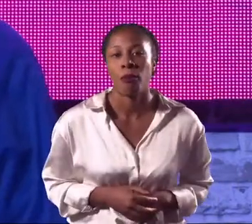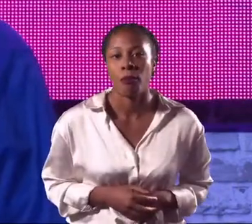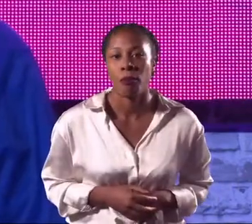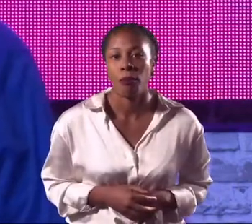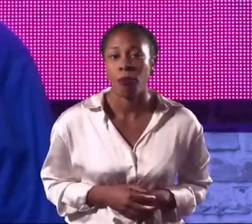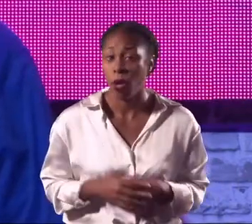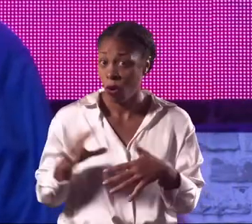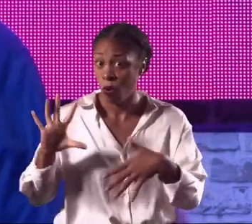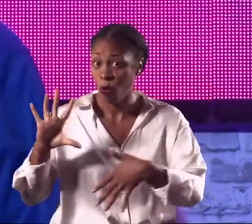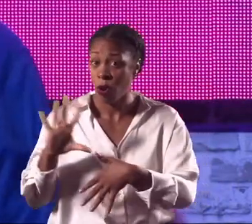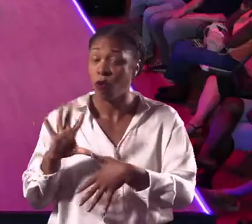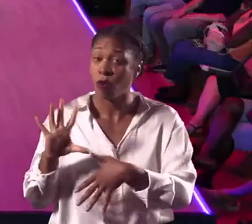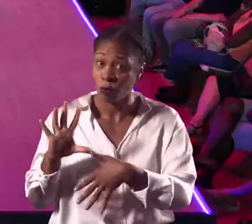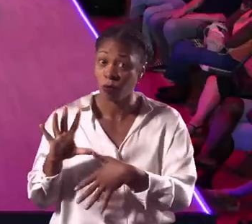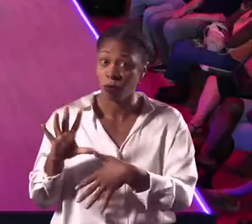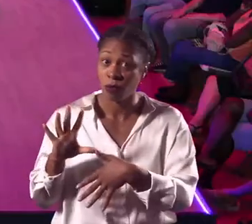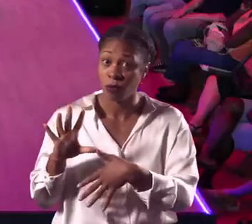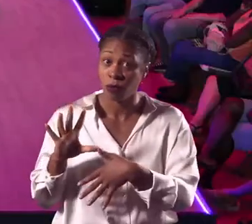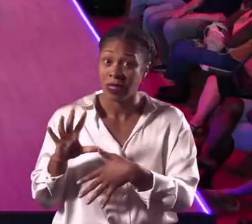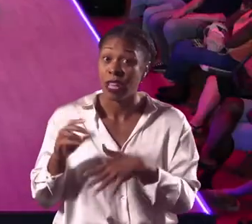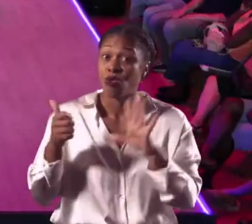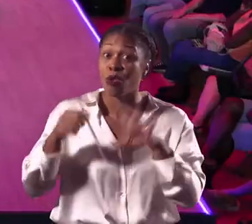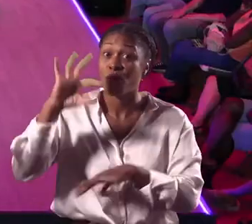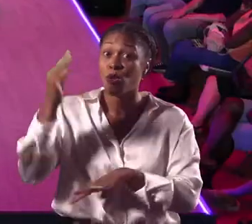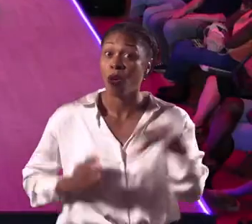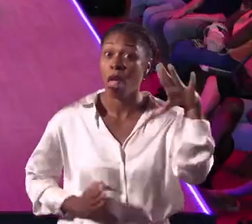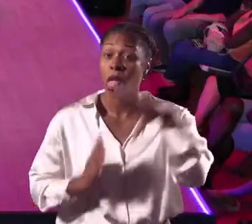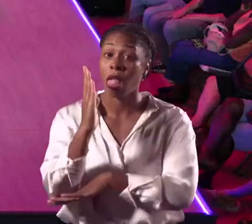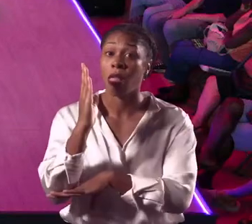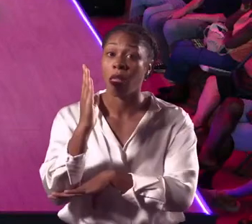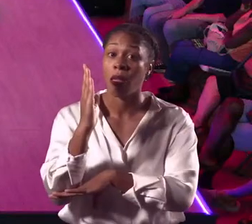Quand on parle de la Guadeloupe, on est à plus de 60%.